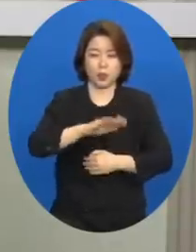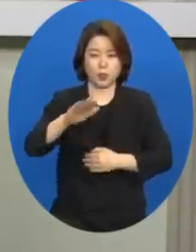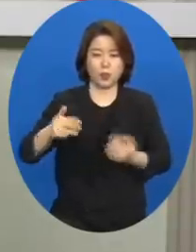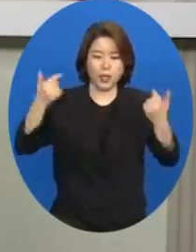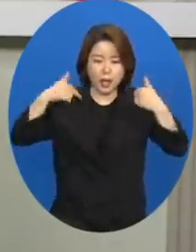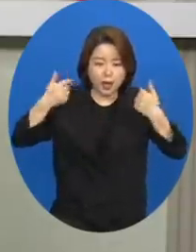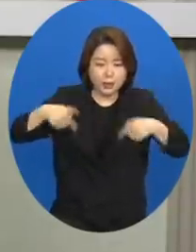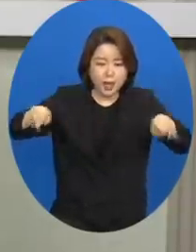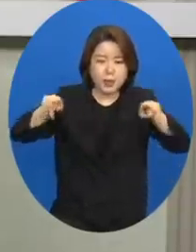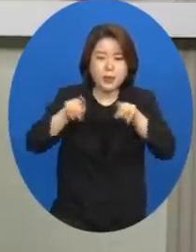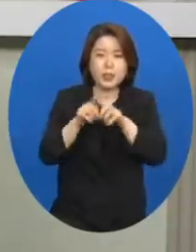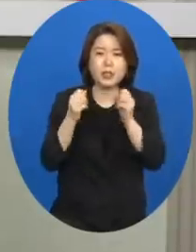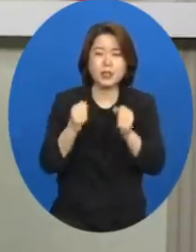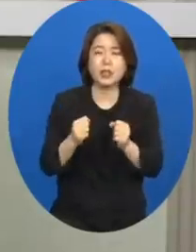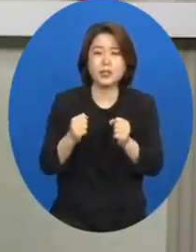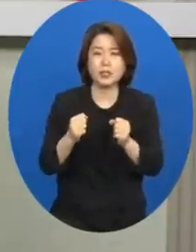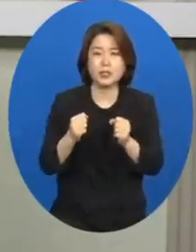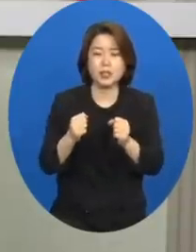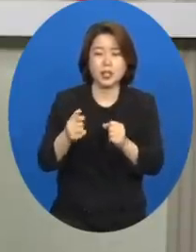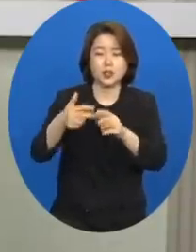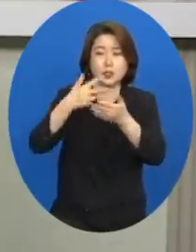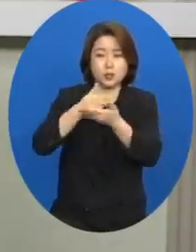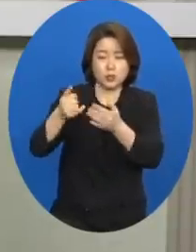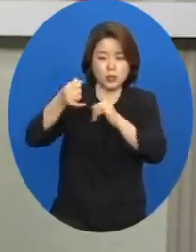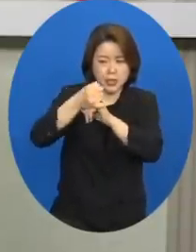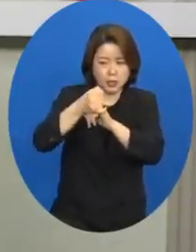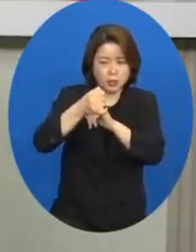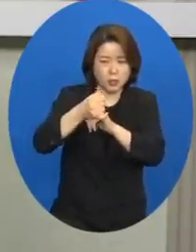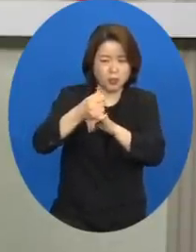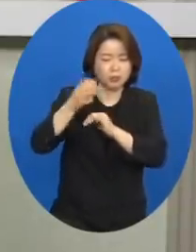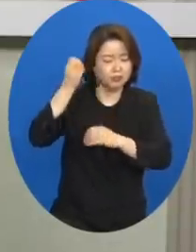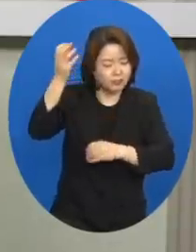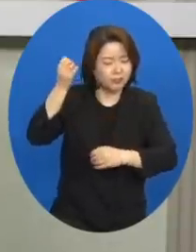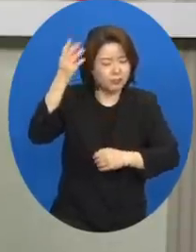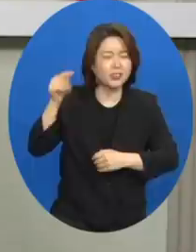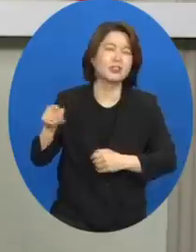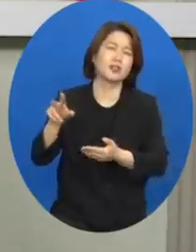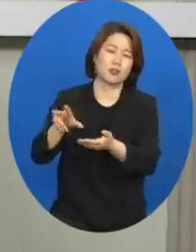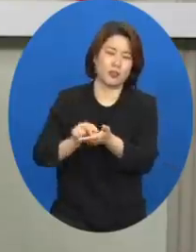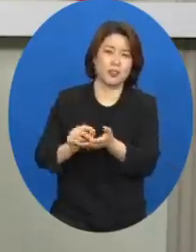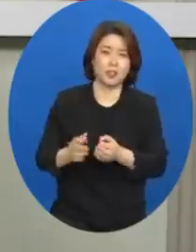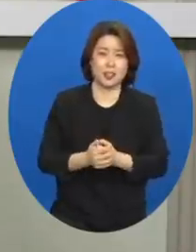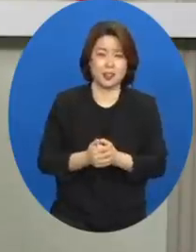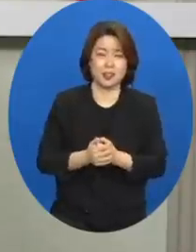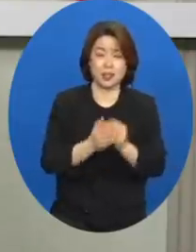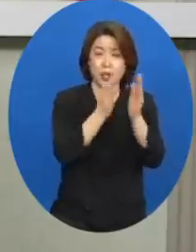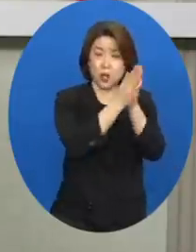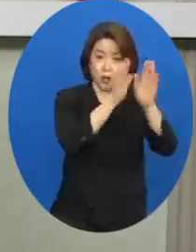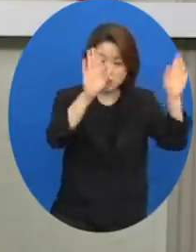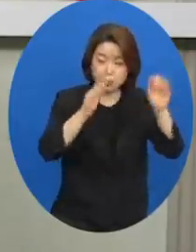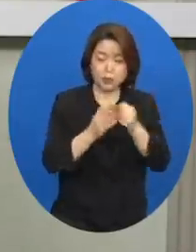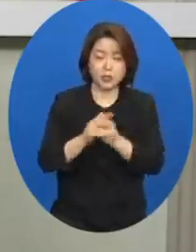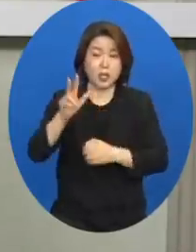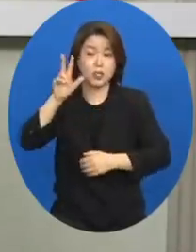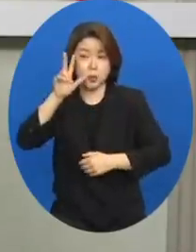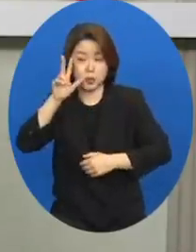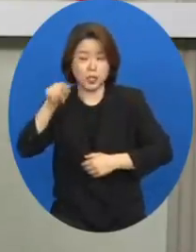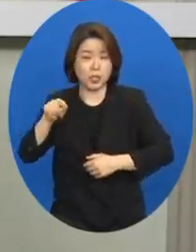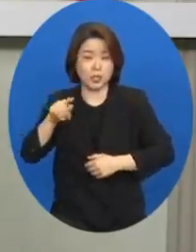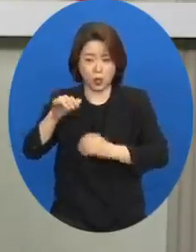하시겠다고 하는 이 주님의 약속을 자꾸 잊어버리는 돼 있습니다 모세와 여호수아의 위대